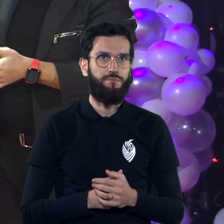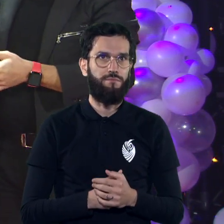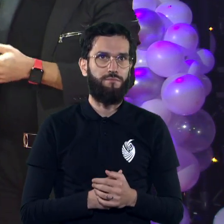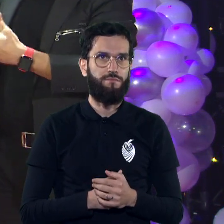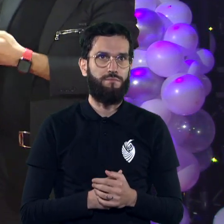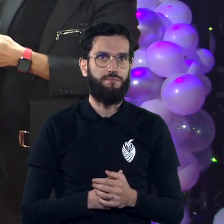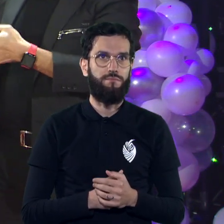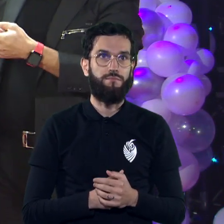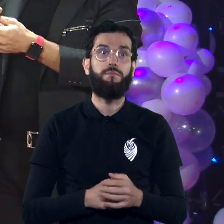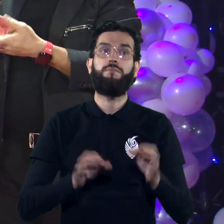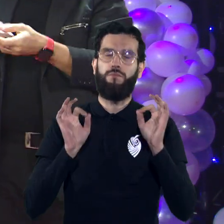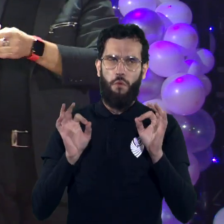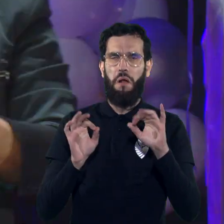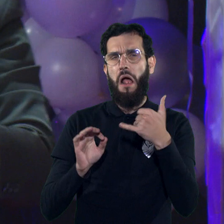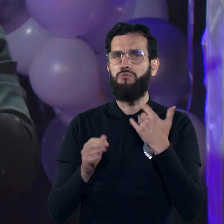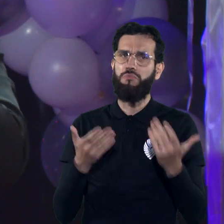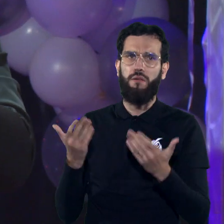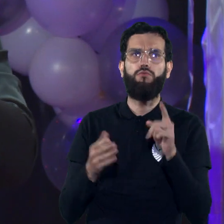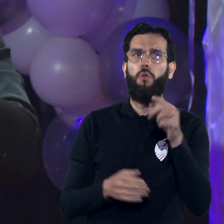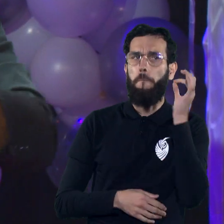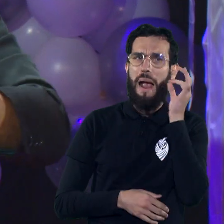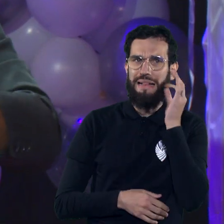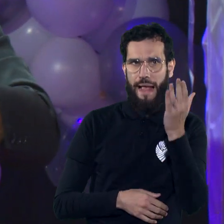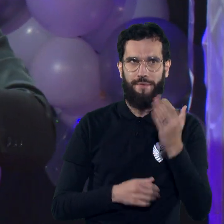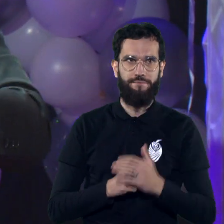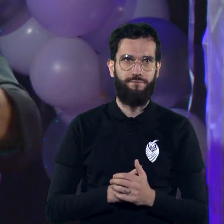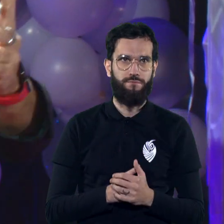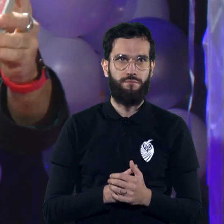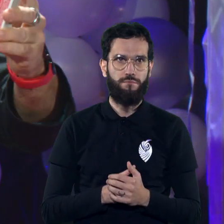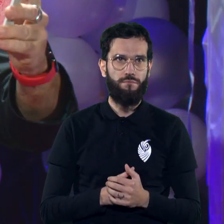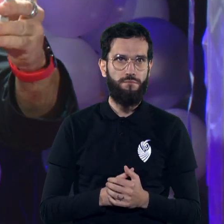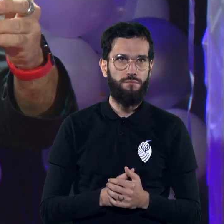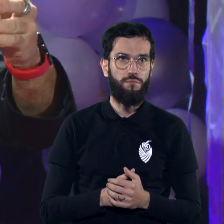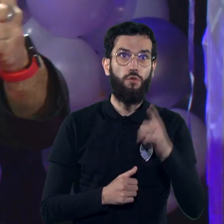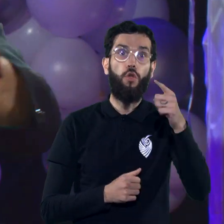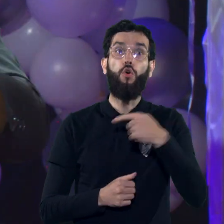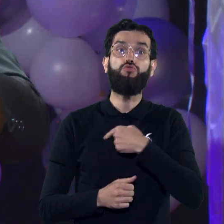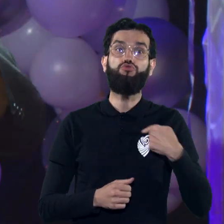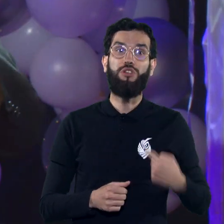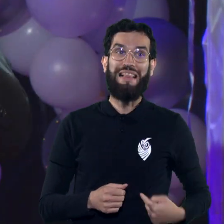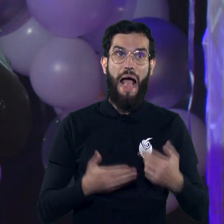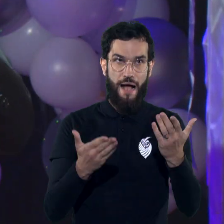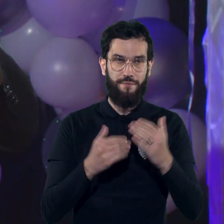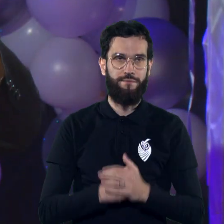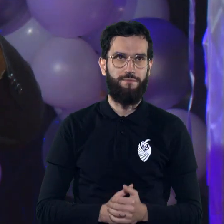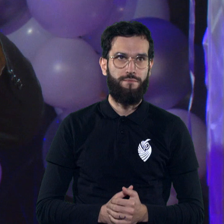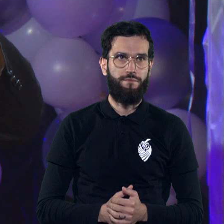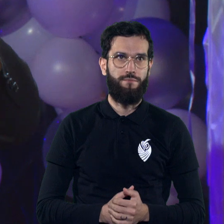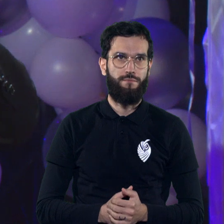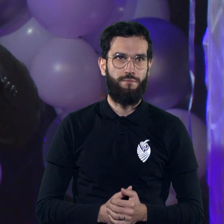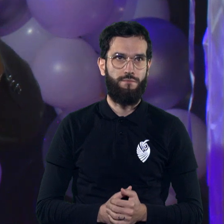super. Tak, dáme nejaké. Toto je pekné. Hindu je z Indie, toto je z Číny. Karty